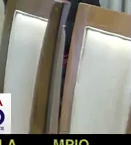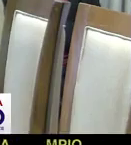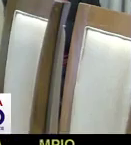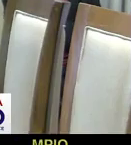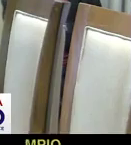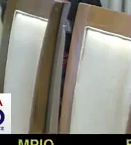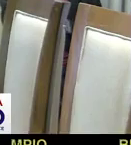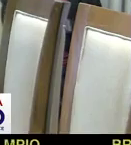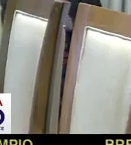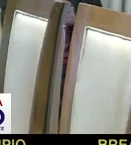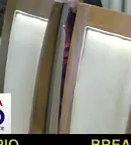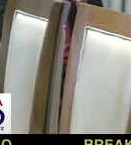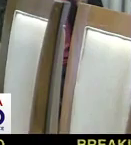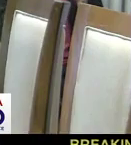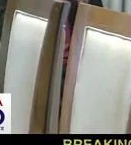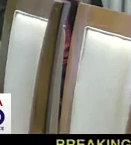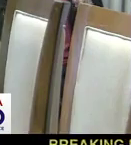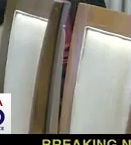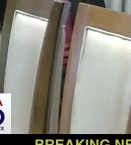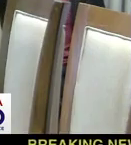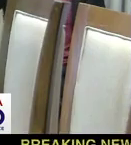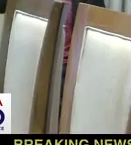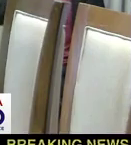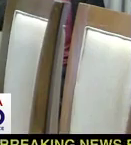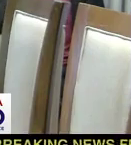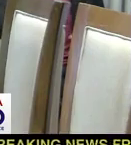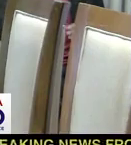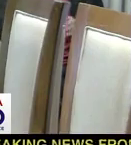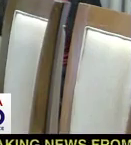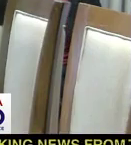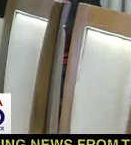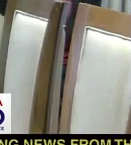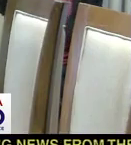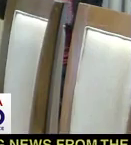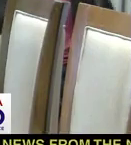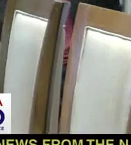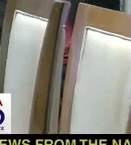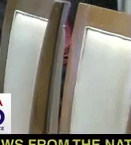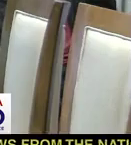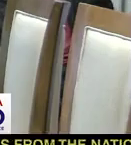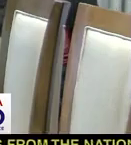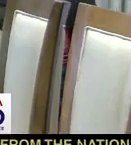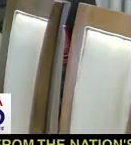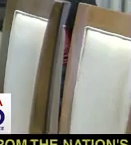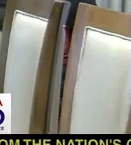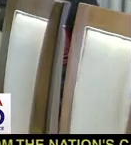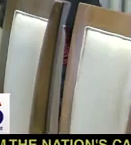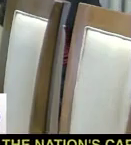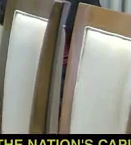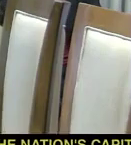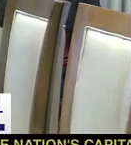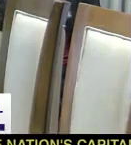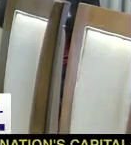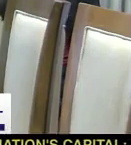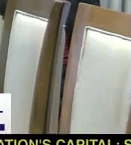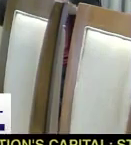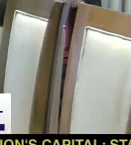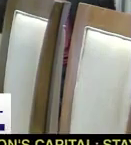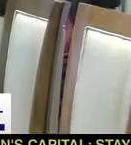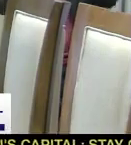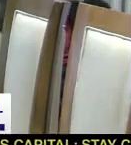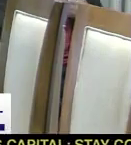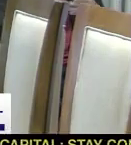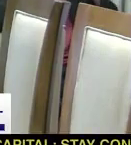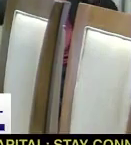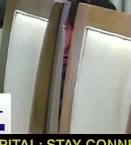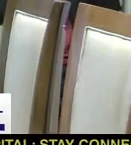Dadaan po kami dyan. Kasi pang Instagram na. Oh, kasi po, nung isang gabi, inilusad